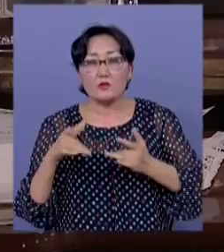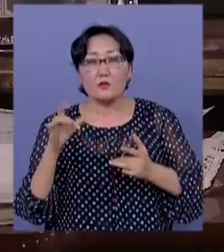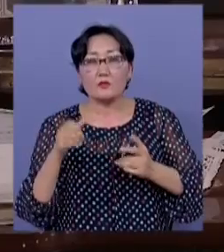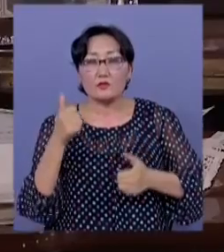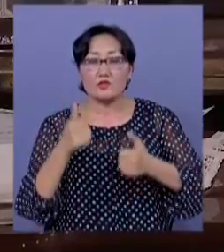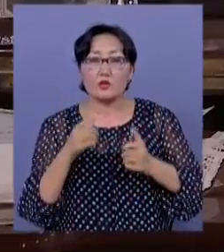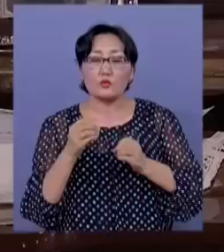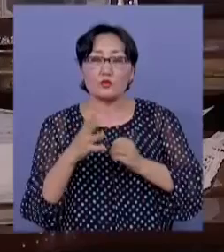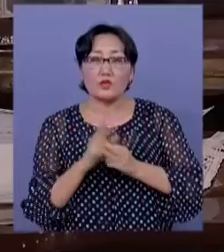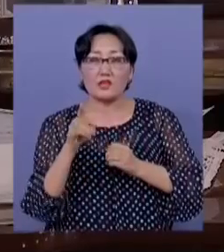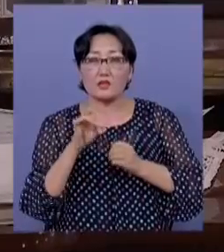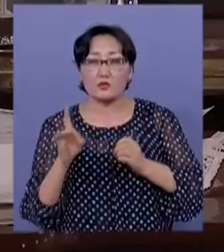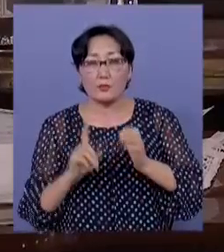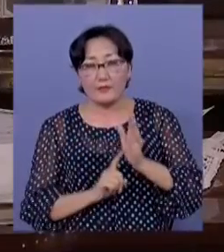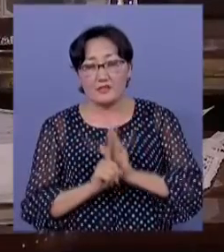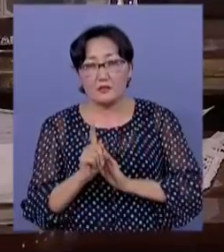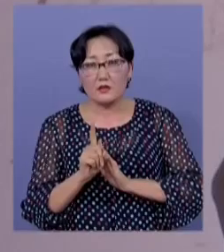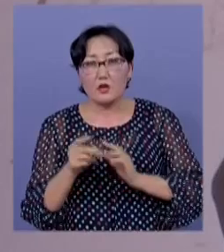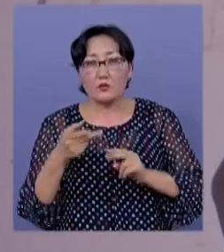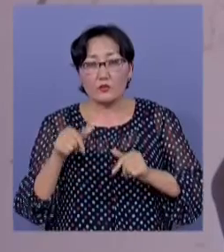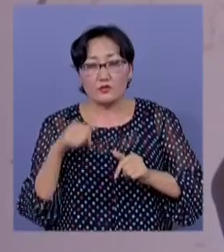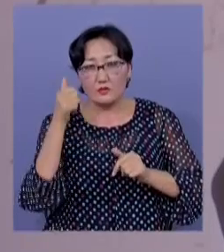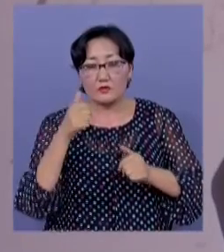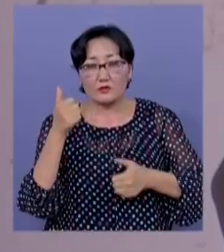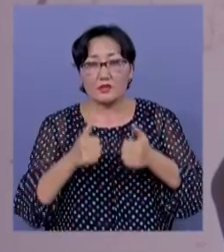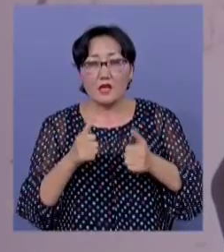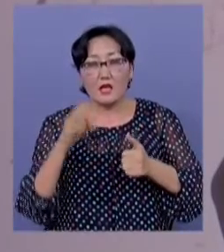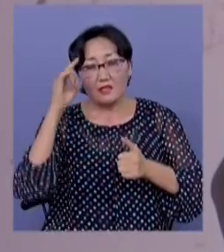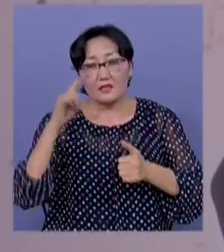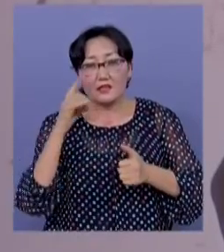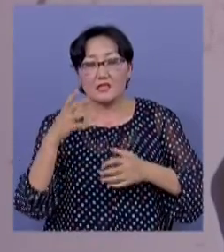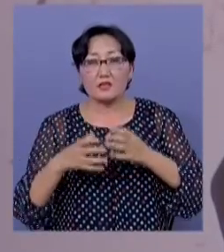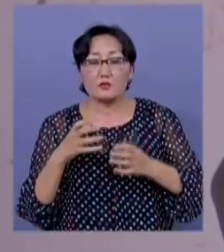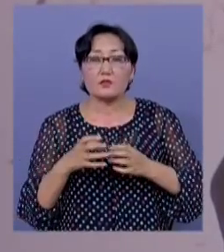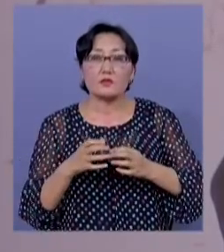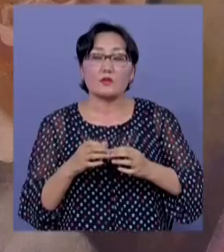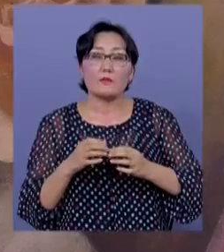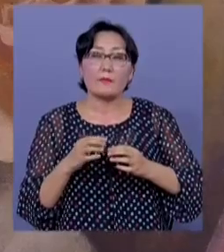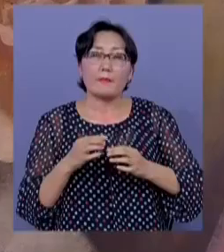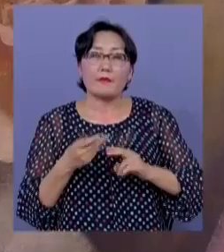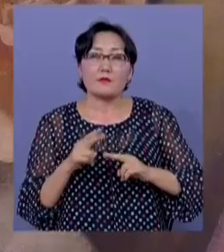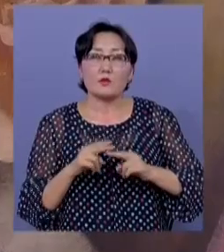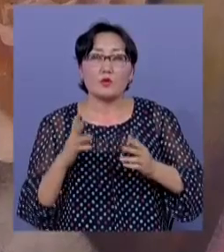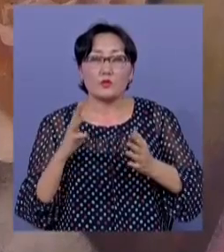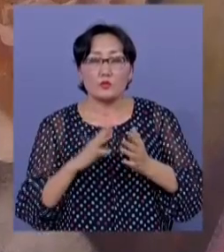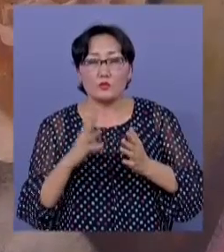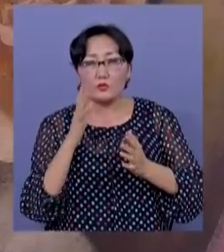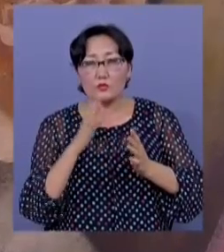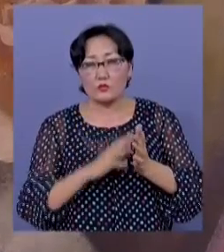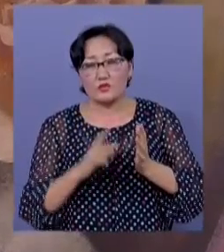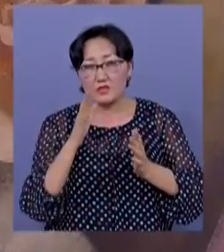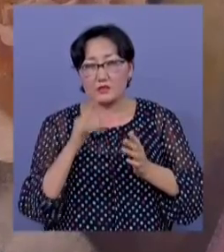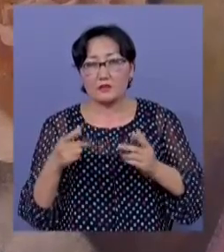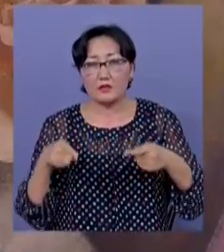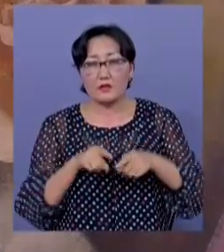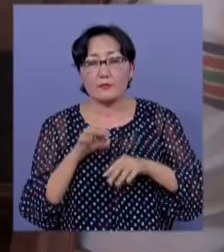дода 14-ші 40-йекте басталады. Осы жылы сайыс қазақ халқының мақтанышы күміс көмей әншінің 90 жылдығына орай ұйымдастырылып